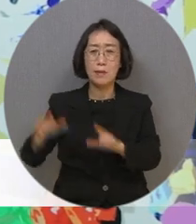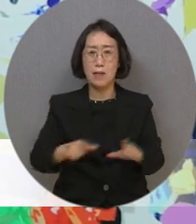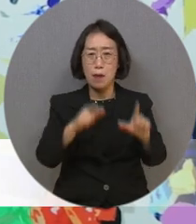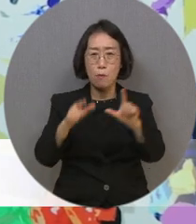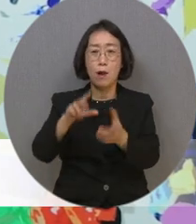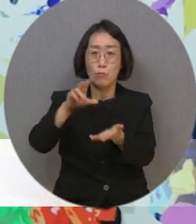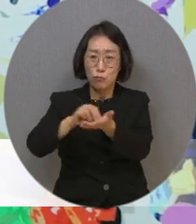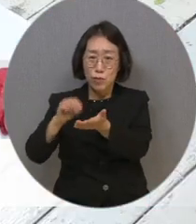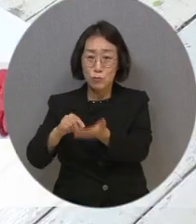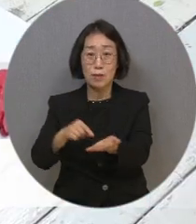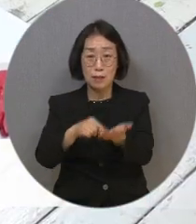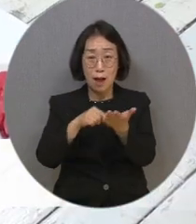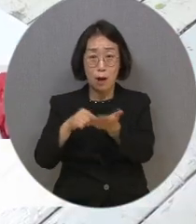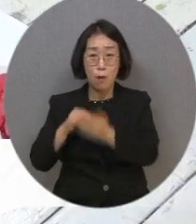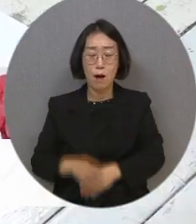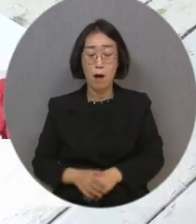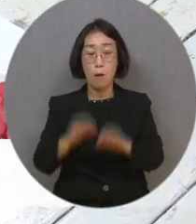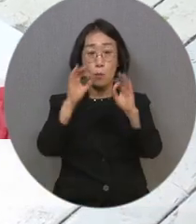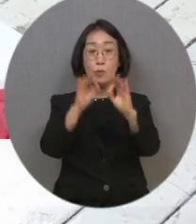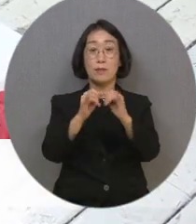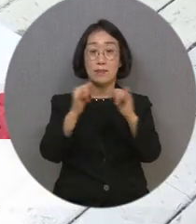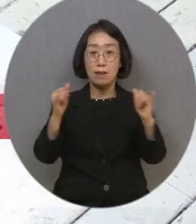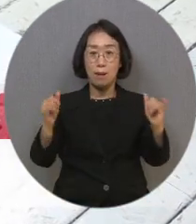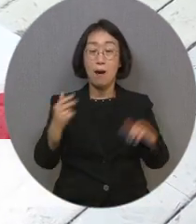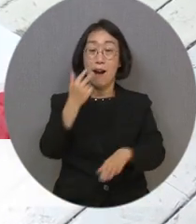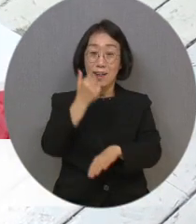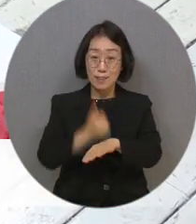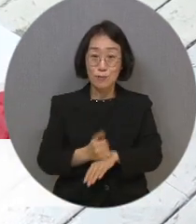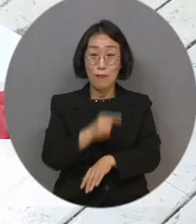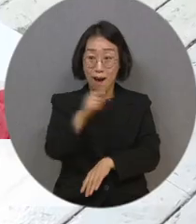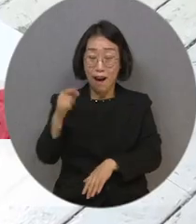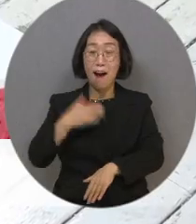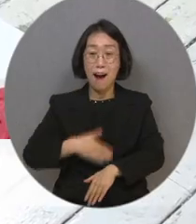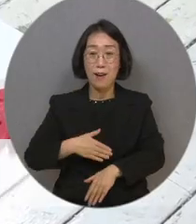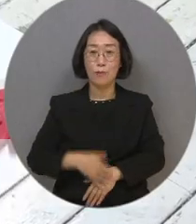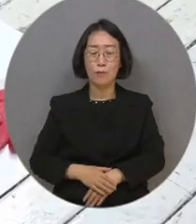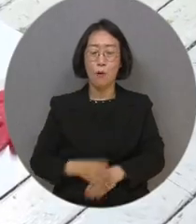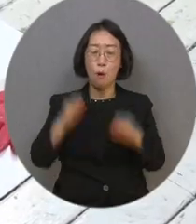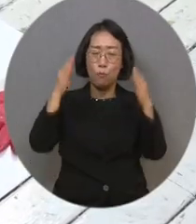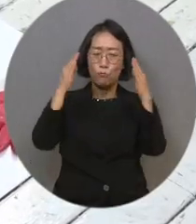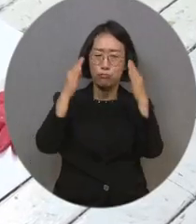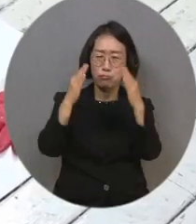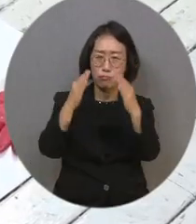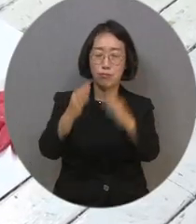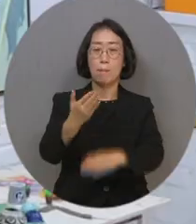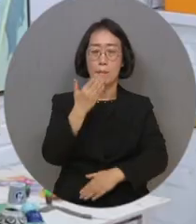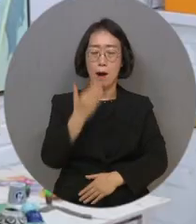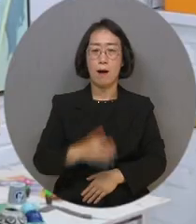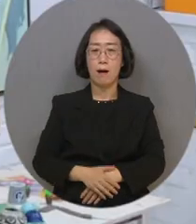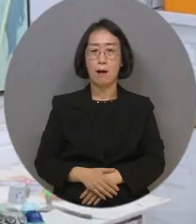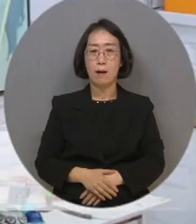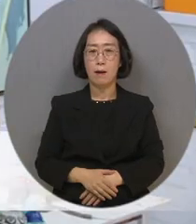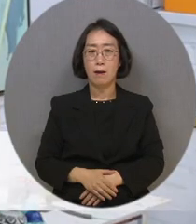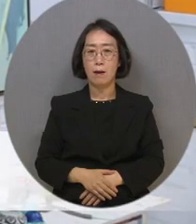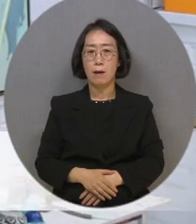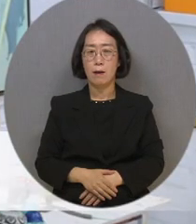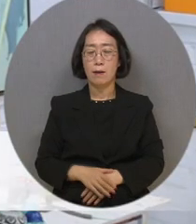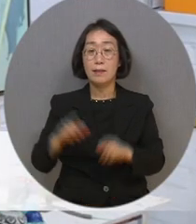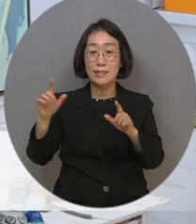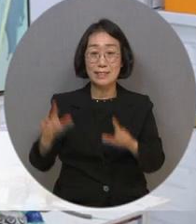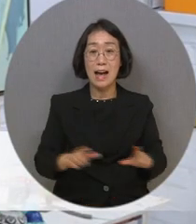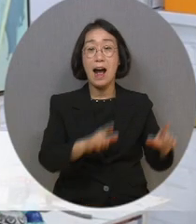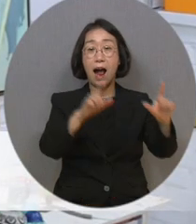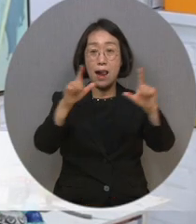다룬 것들로 보는 이로 하여금 익숙하게 느껴져 집중하게 됩니다. 우리가 이렇게